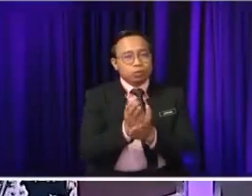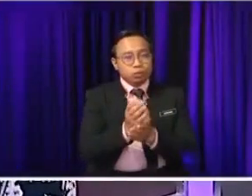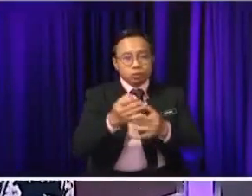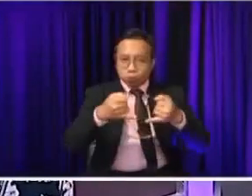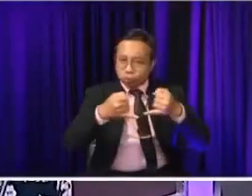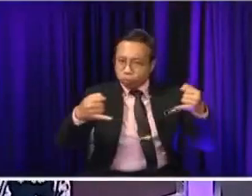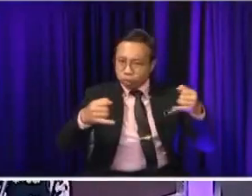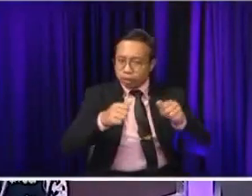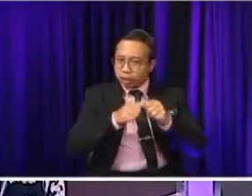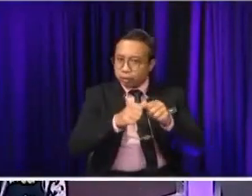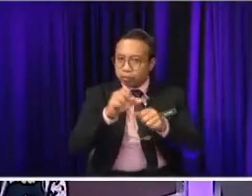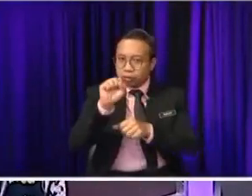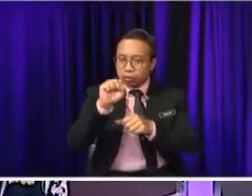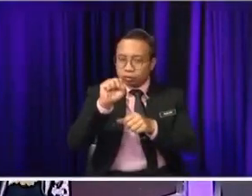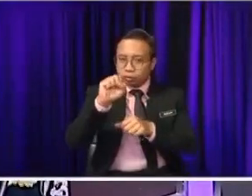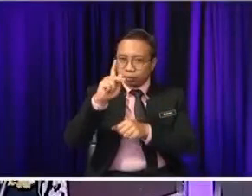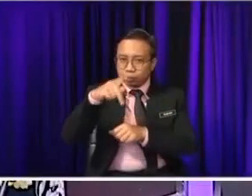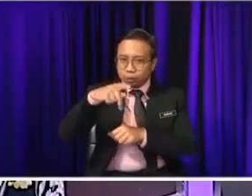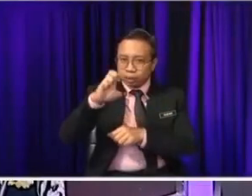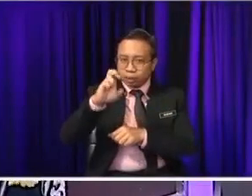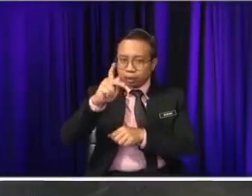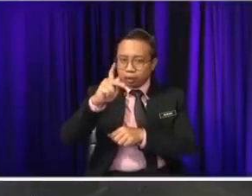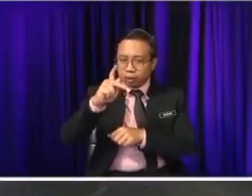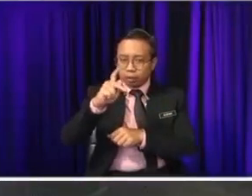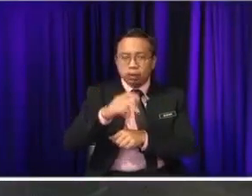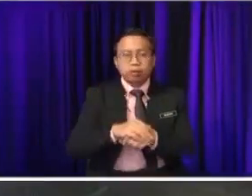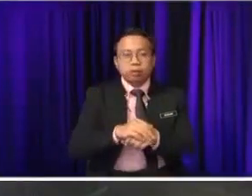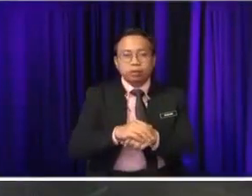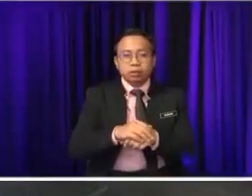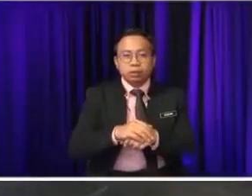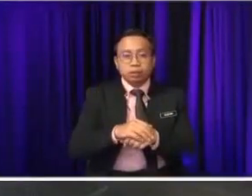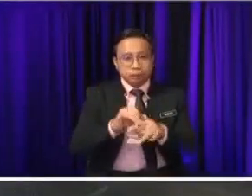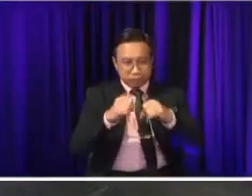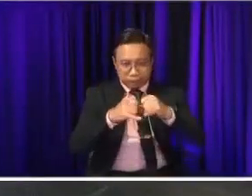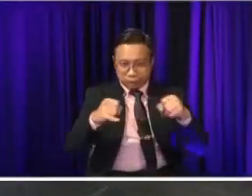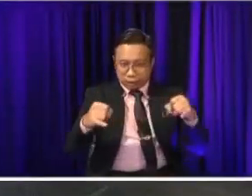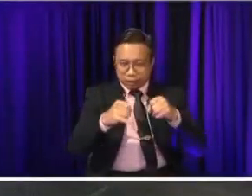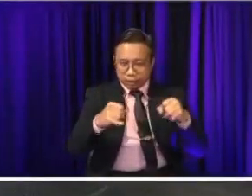spesifikasi platform kalau kata saya sih